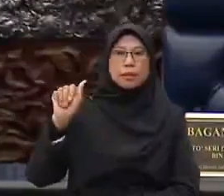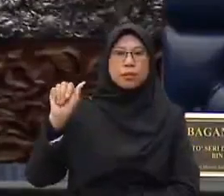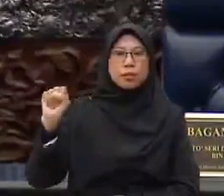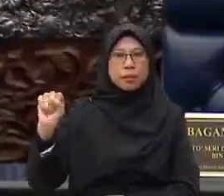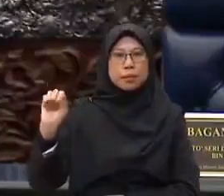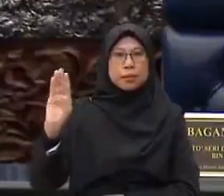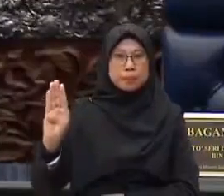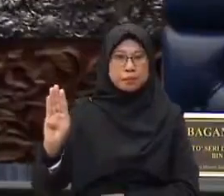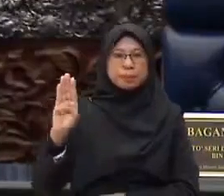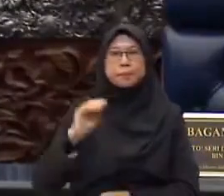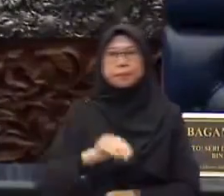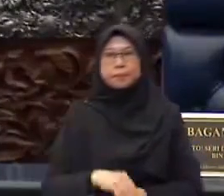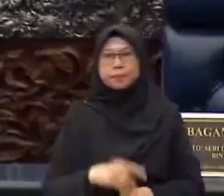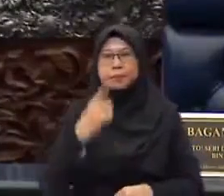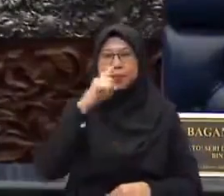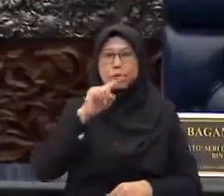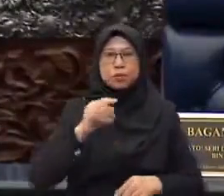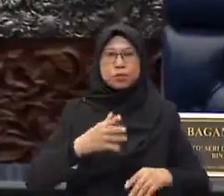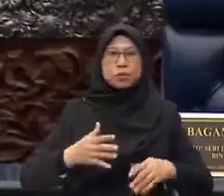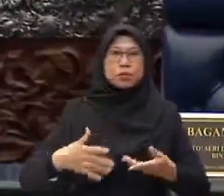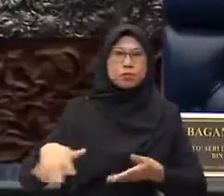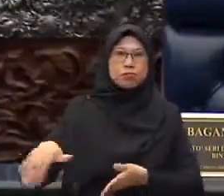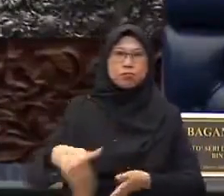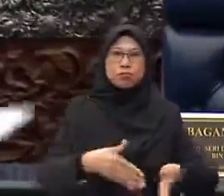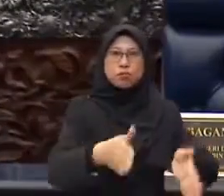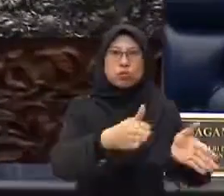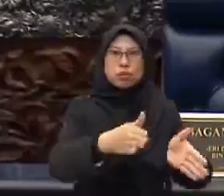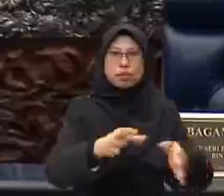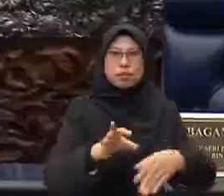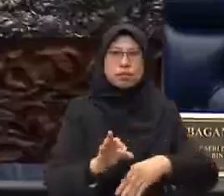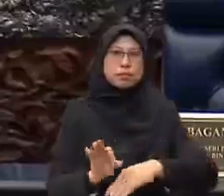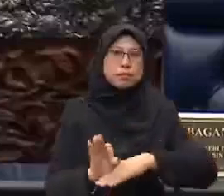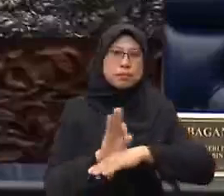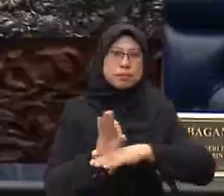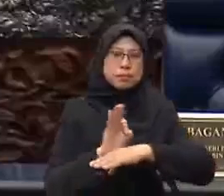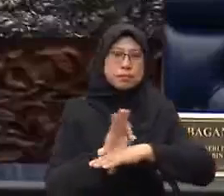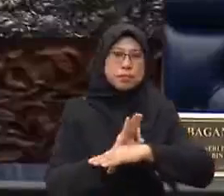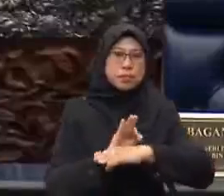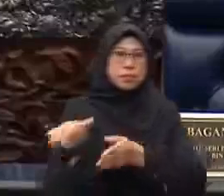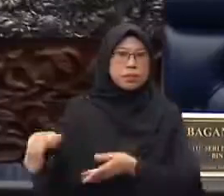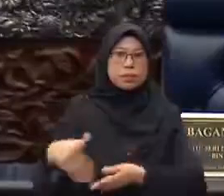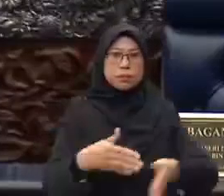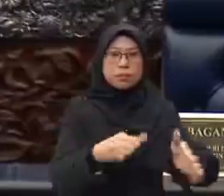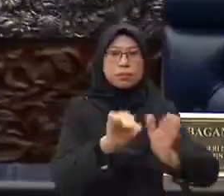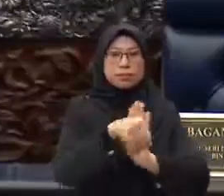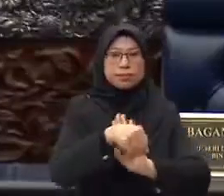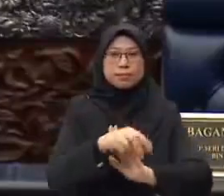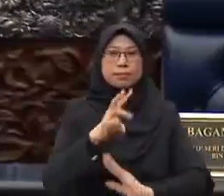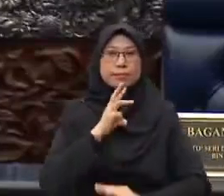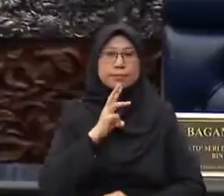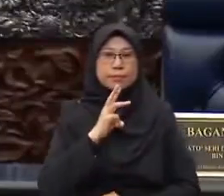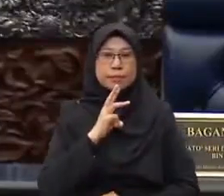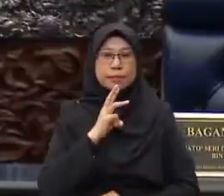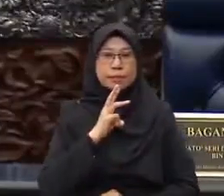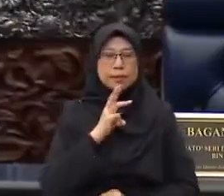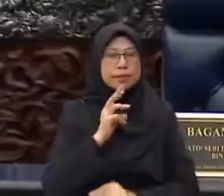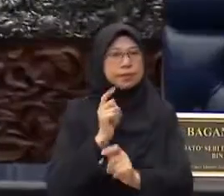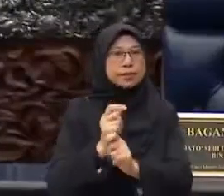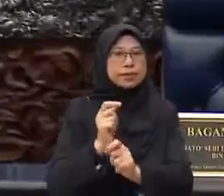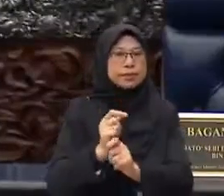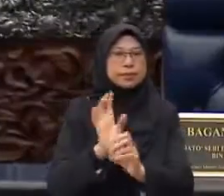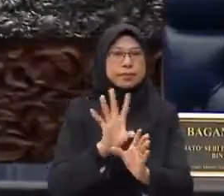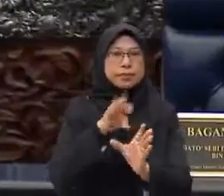sembangan Sungai program ini memastikan fungsi sungai sebagai sumber air dikekal dikekalkan